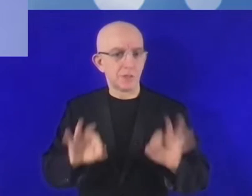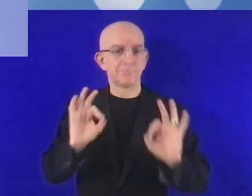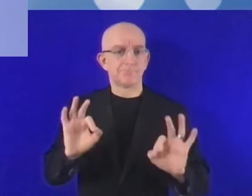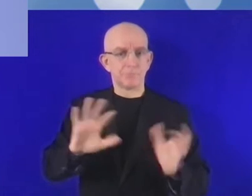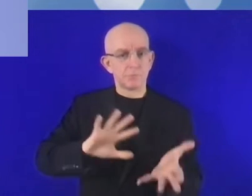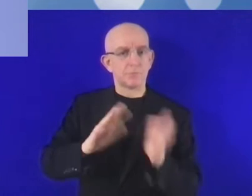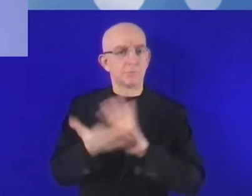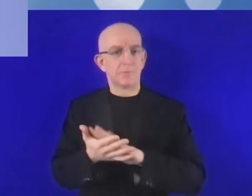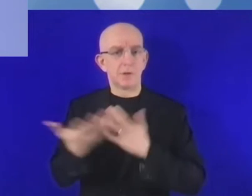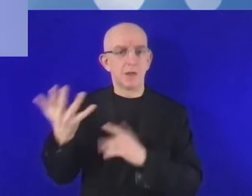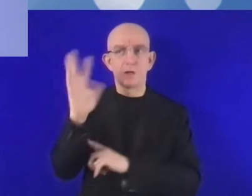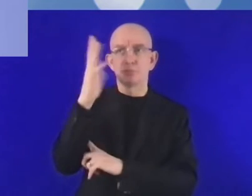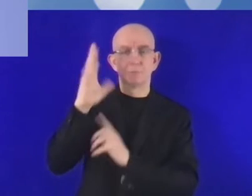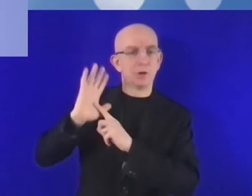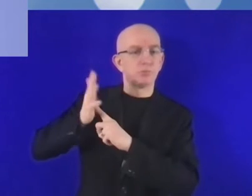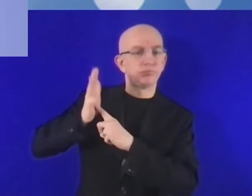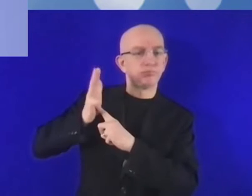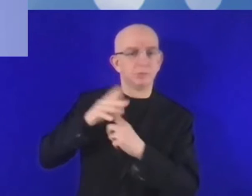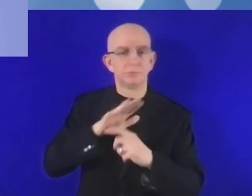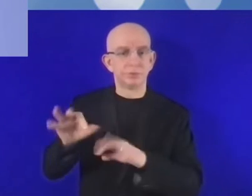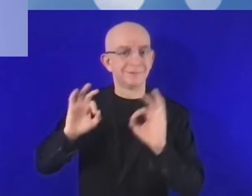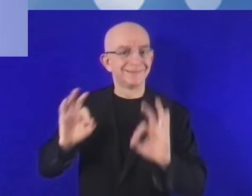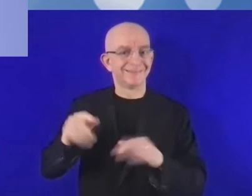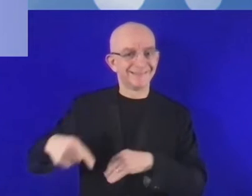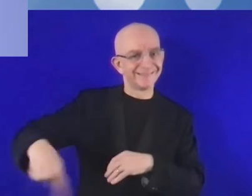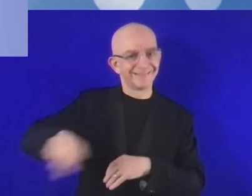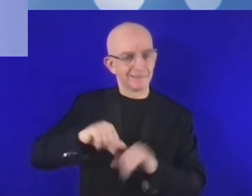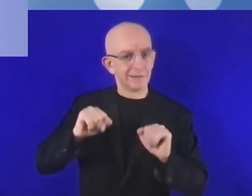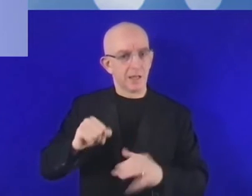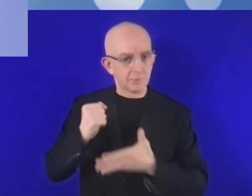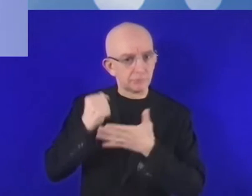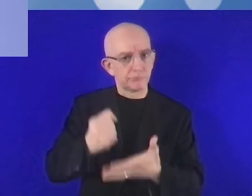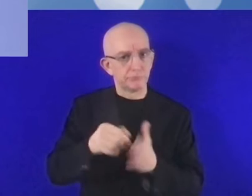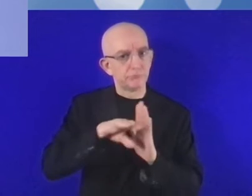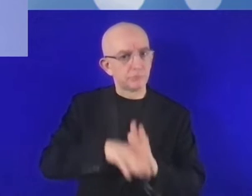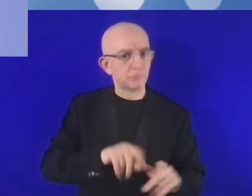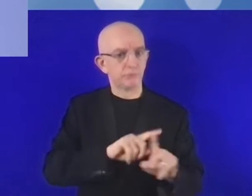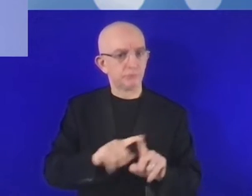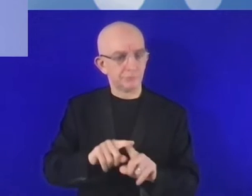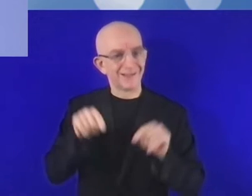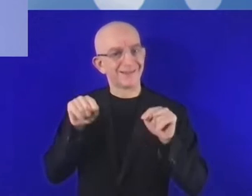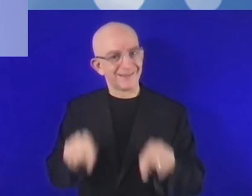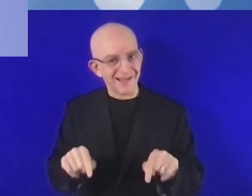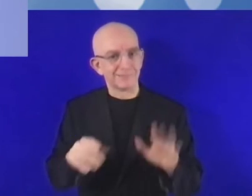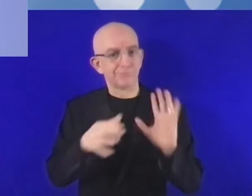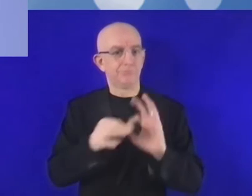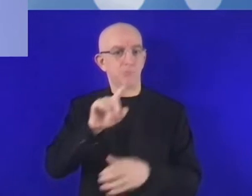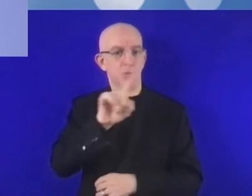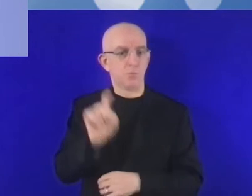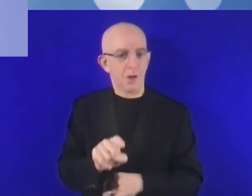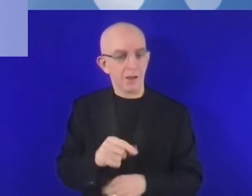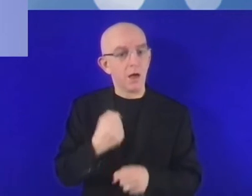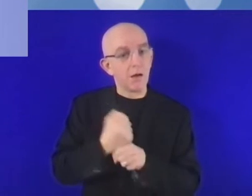именно нам нужны крупные инвестиционные программы, и поэтому сотрудничество между частными игроками